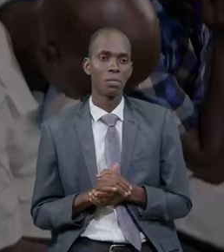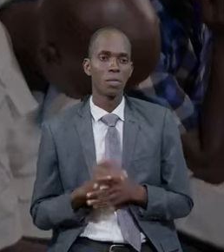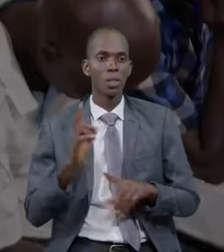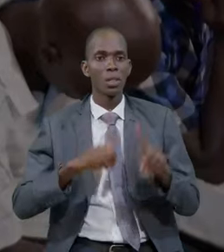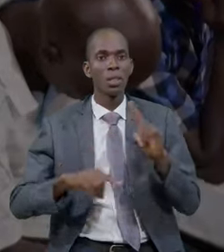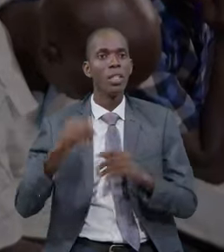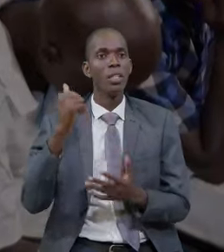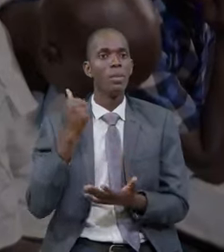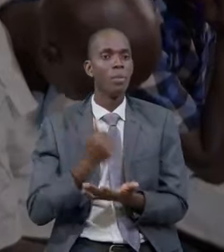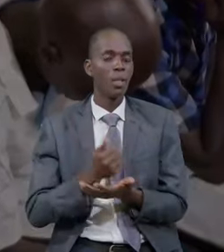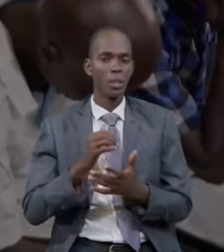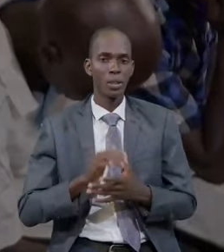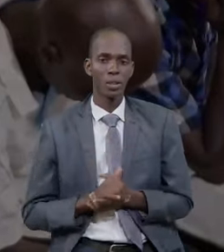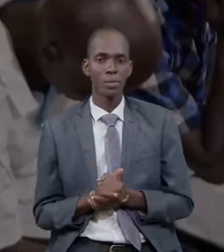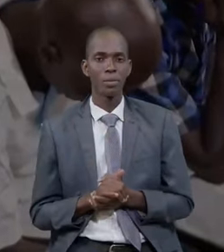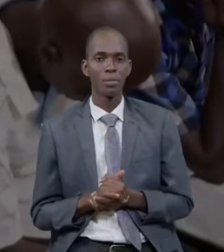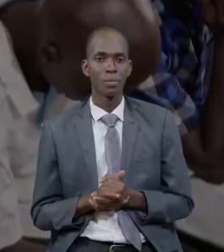d'amen.